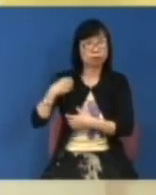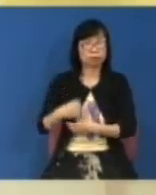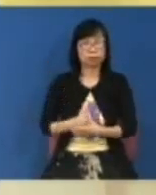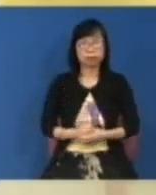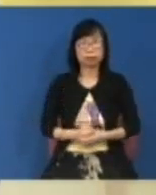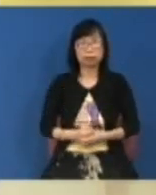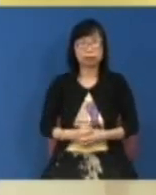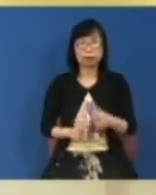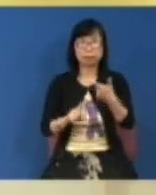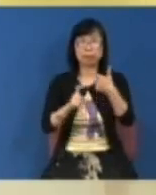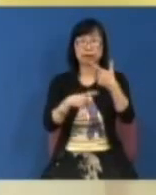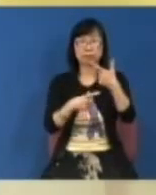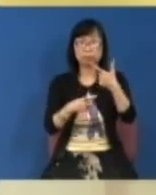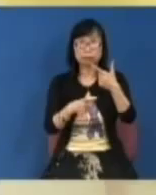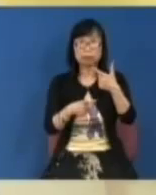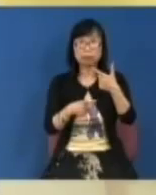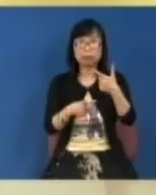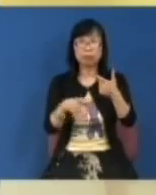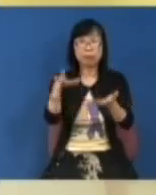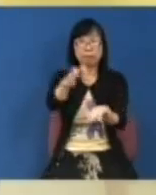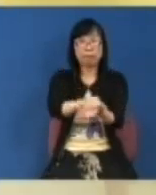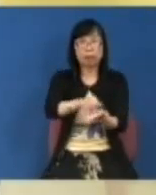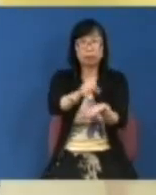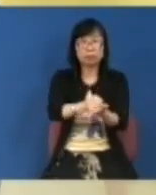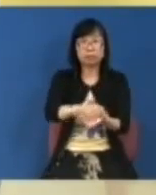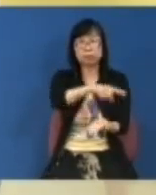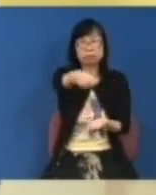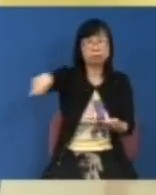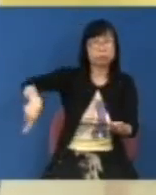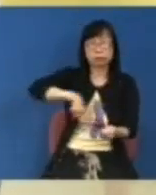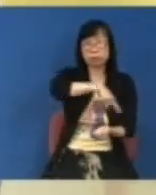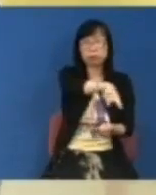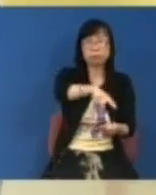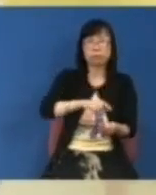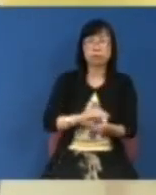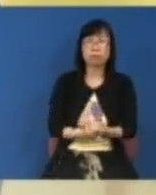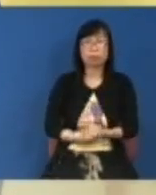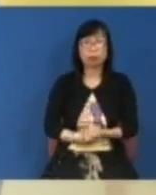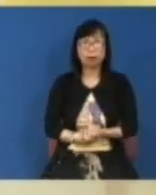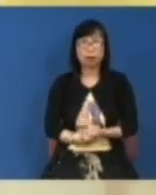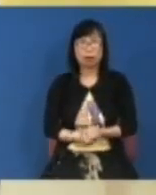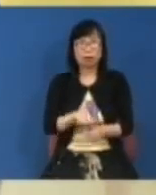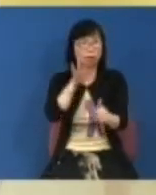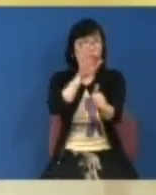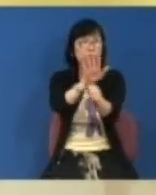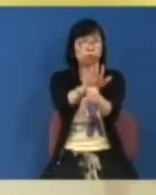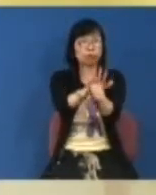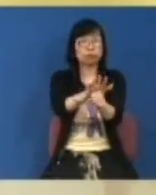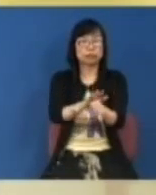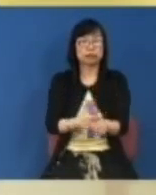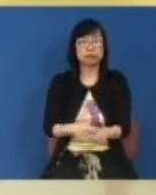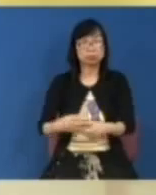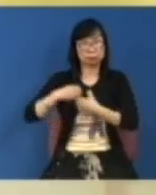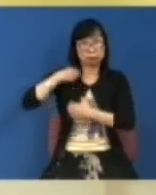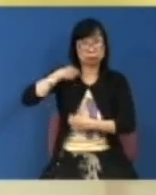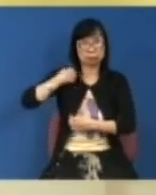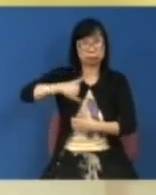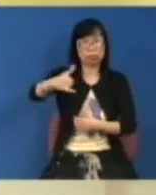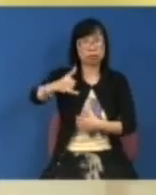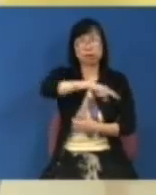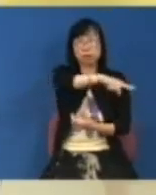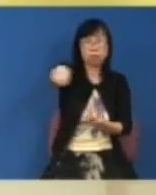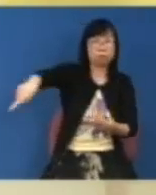運也都真的佔據了廣場的，八九民運也都真的去阻止啲軍隊去廣場嘅喎， 係啊，後尾